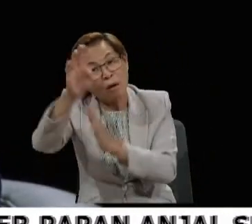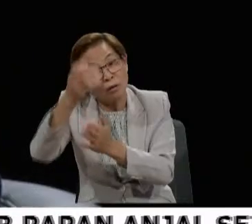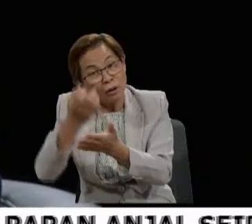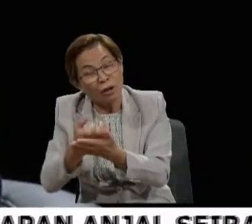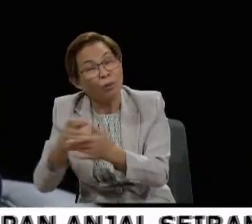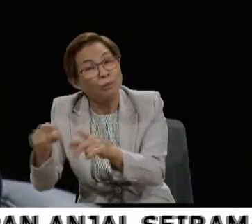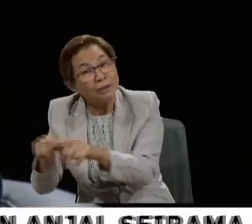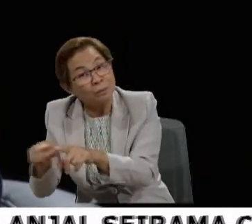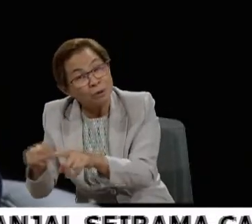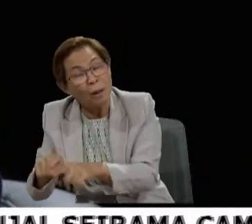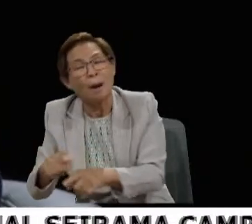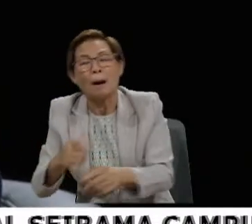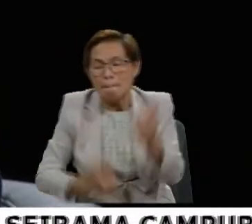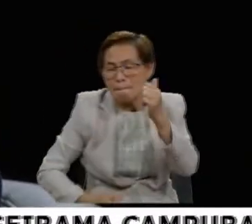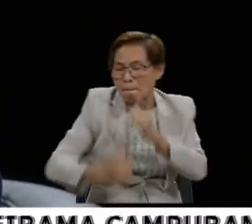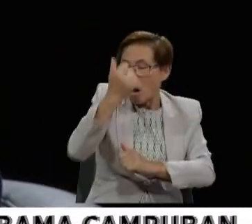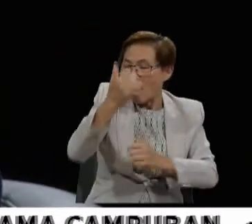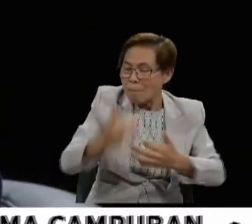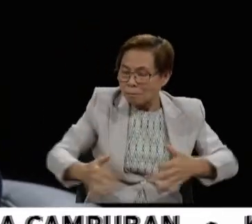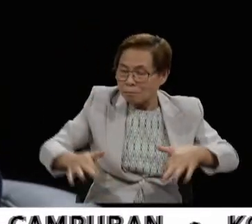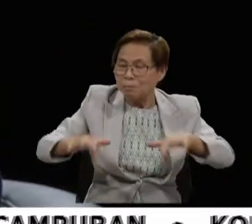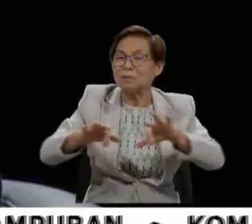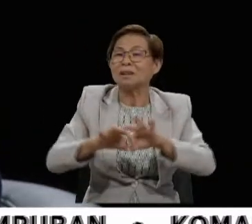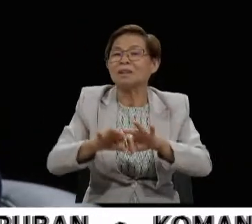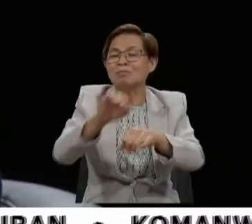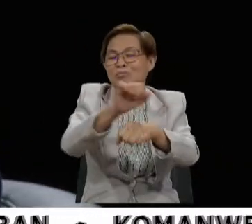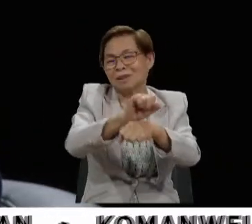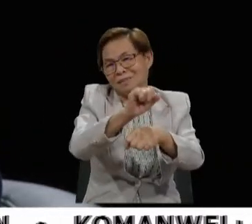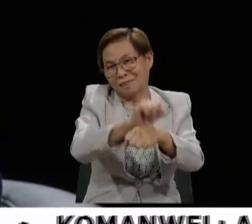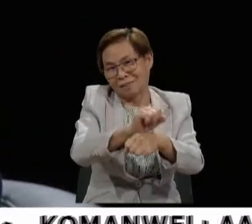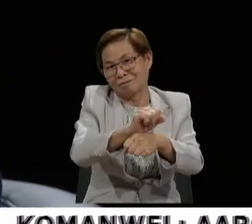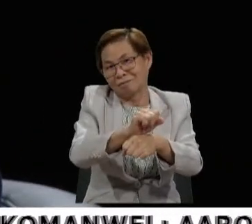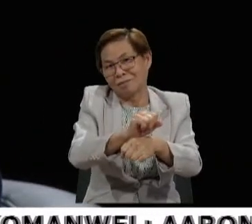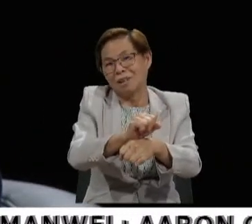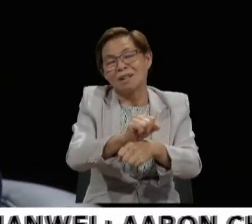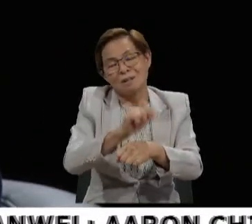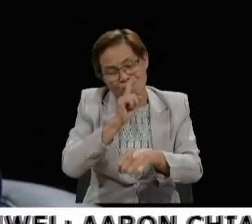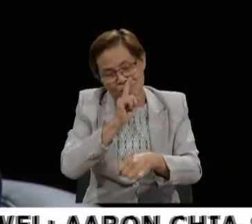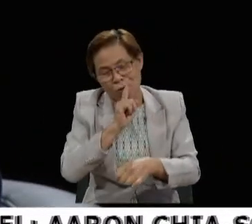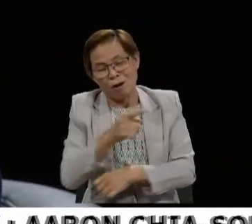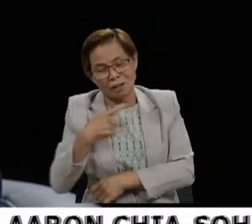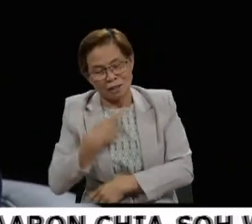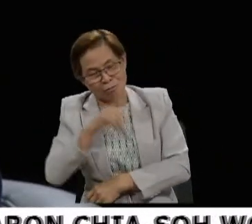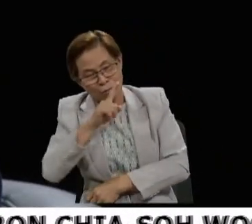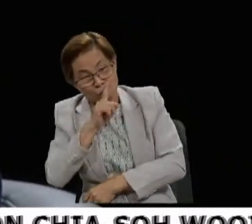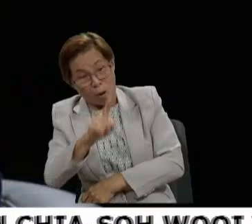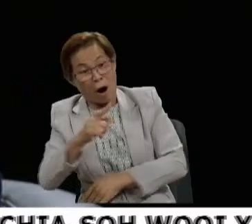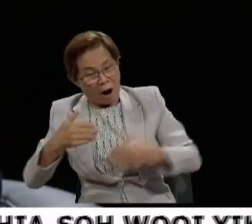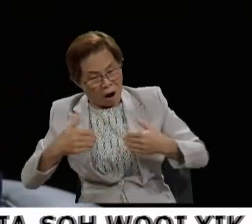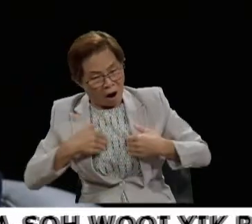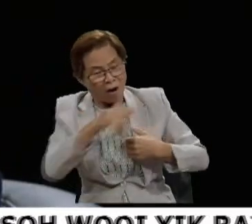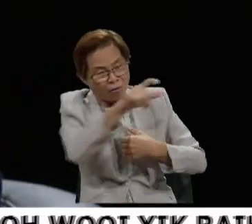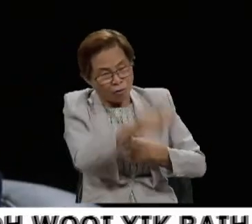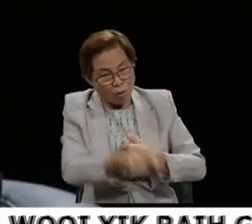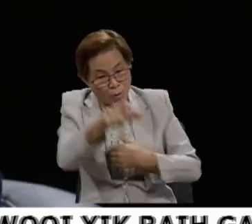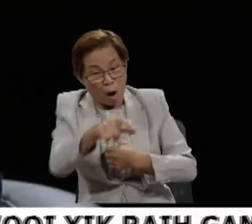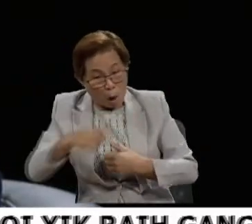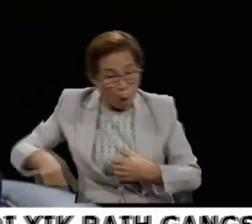juga tetapi apa yang penting ialah pekerjaan kita apa tu memastikan ada pekerjaan